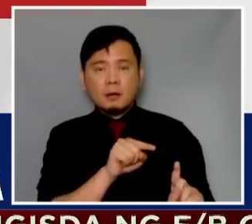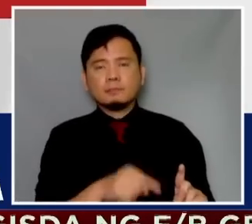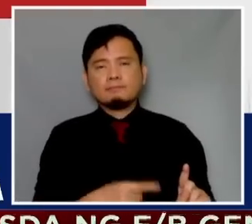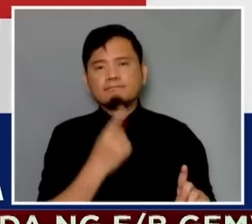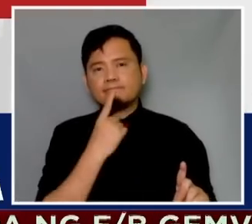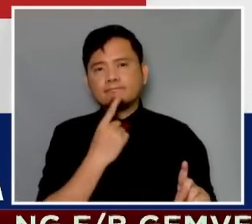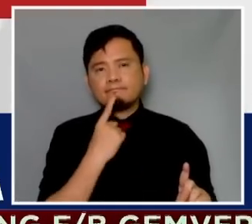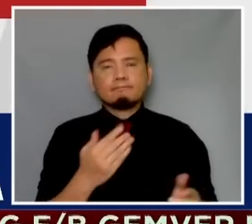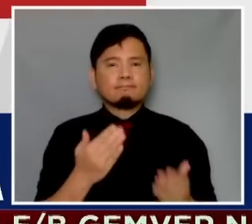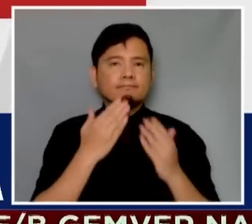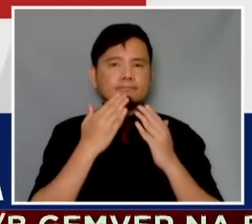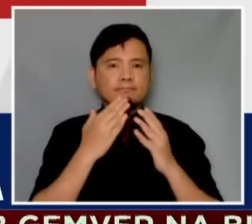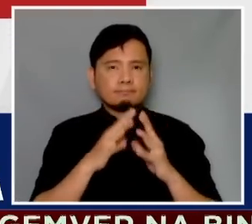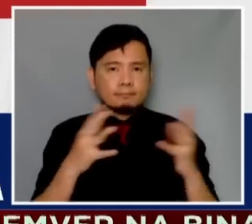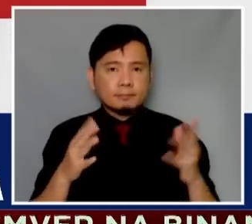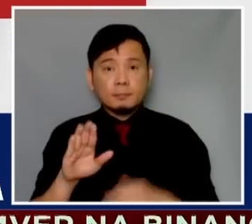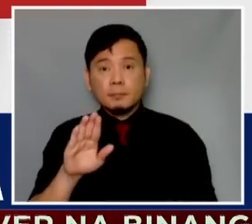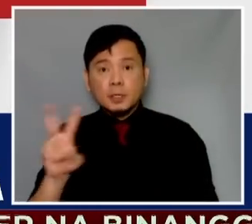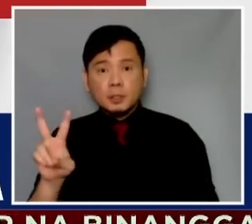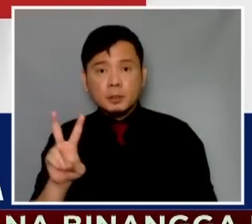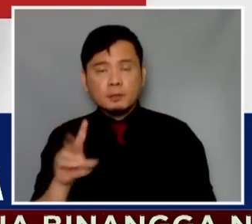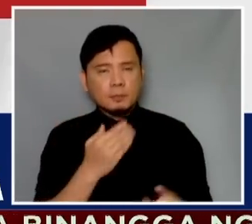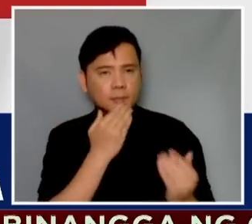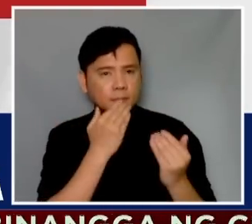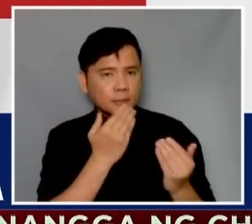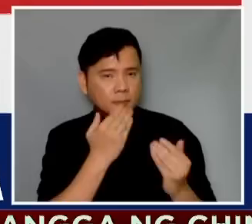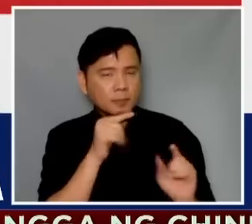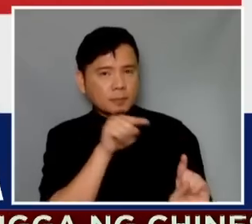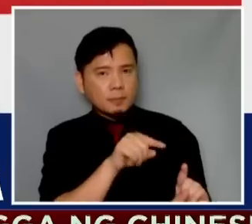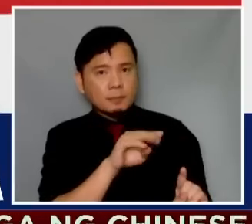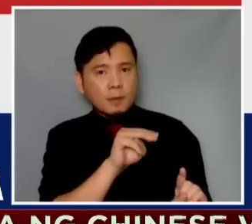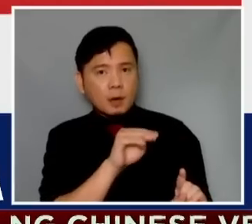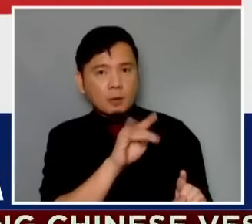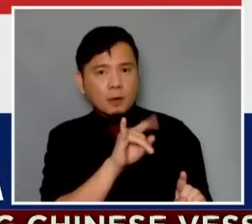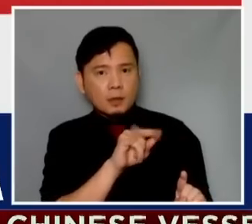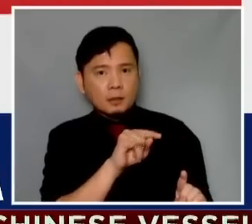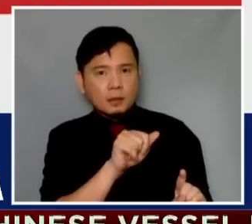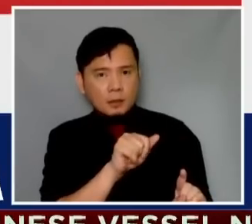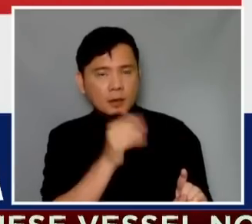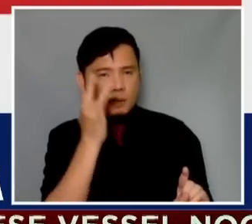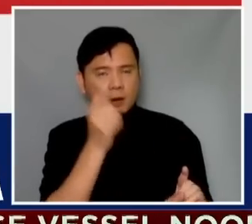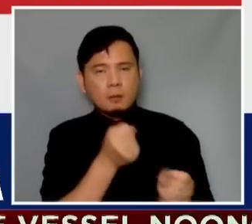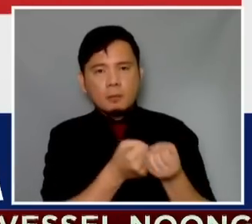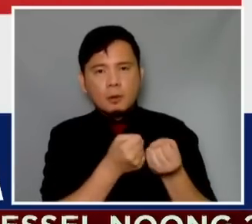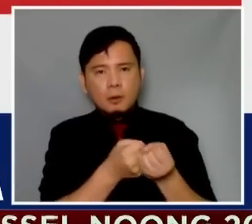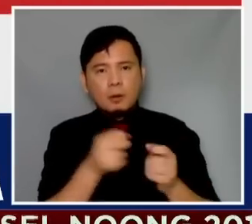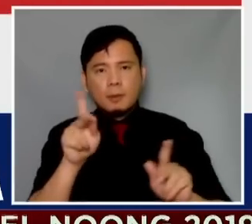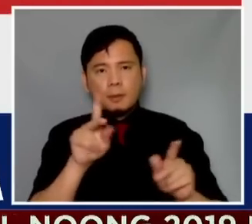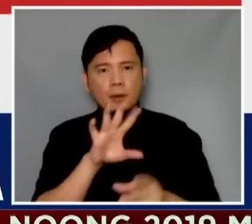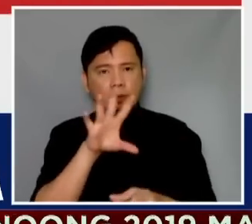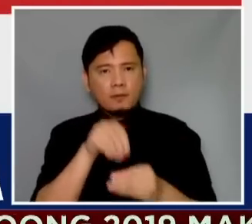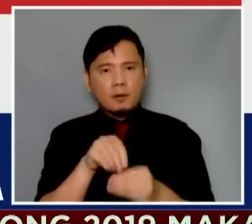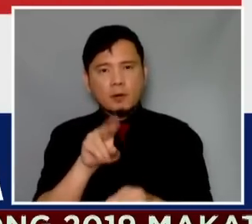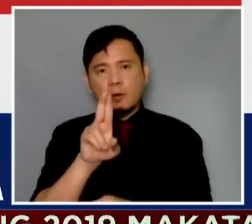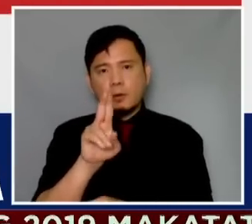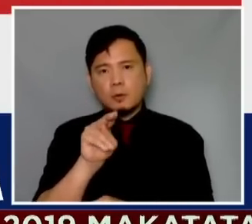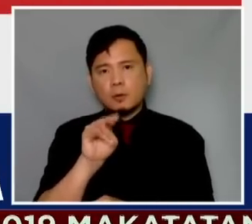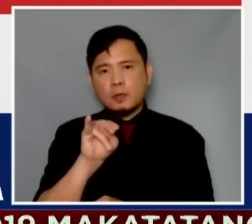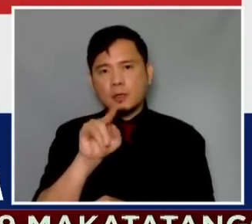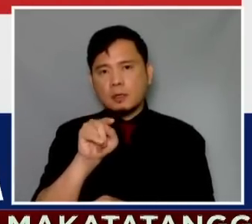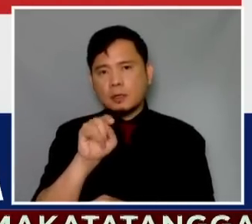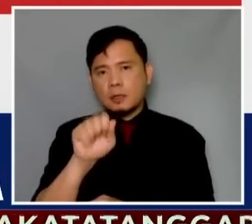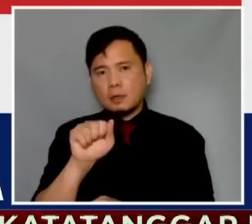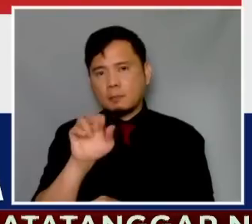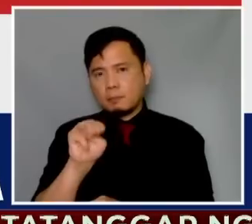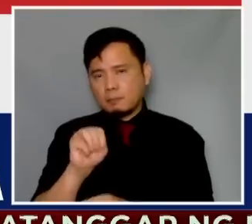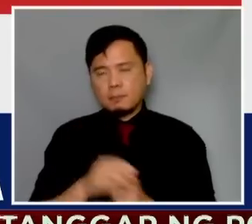Presidential Candidate Bongbong Marcos kay Marcoleta sa pagsuporta nito sa mga kandidato ng UNI Team. Kinumpirma kahapon ng COMELEC ang